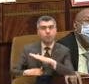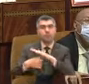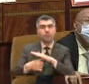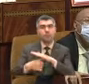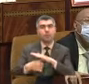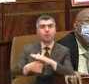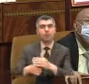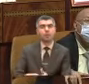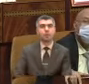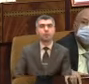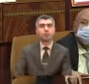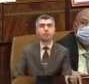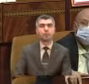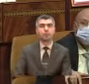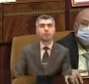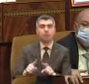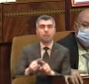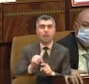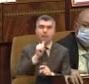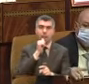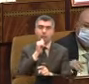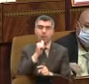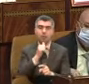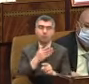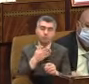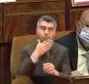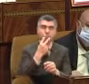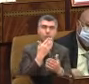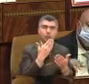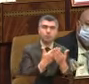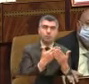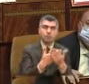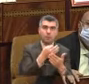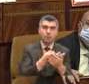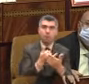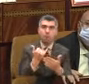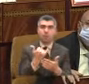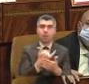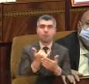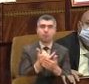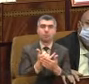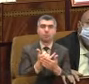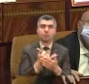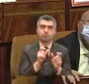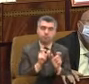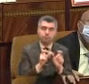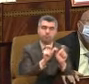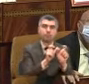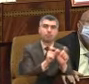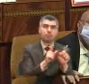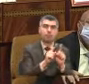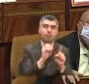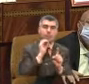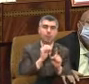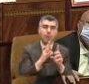ديال الوكاله الحوض المائي، باش تدخل، باش تحمي، باش تحصن هاد المحميه اللي